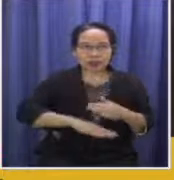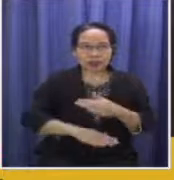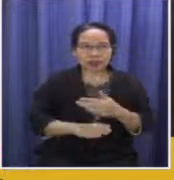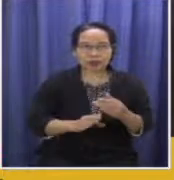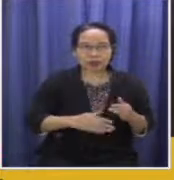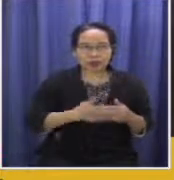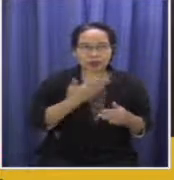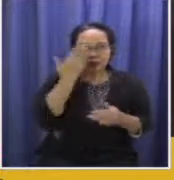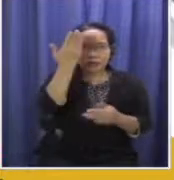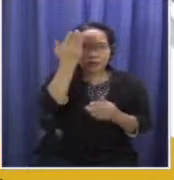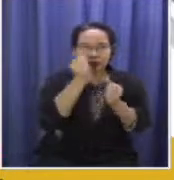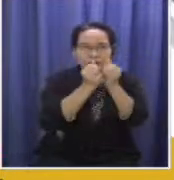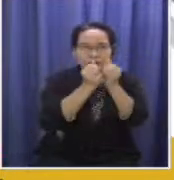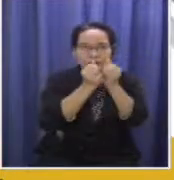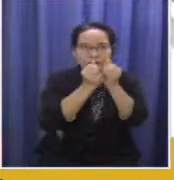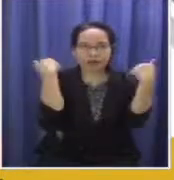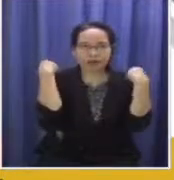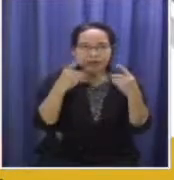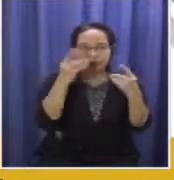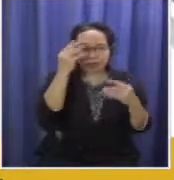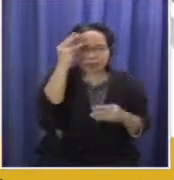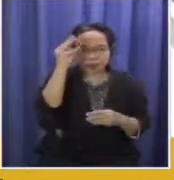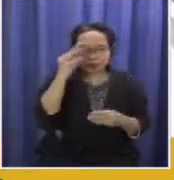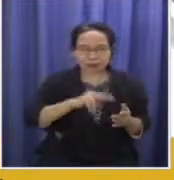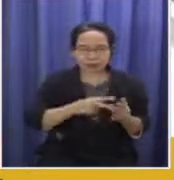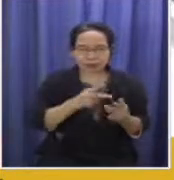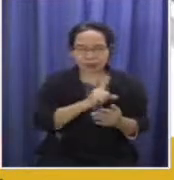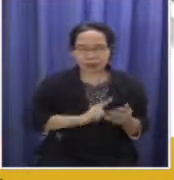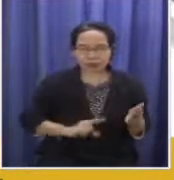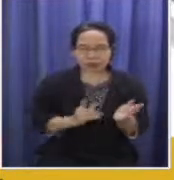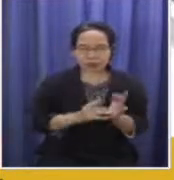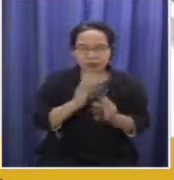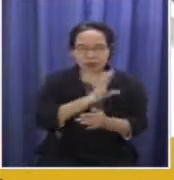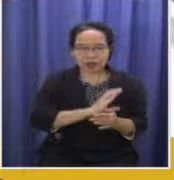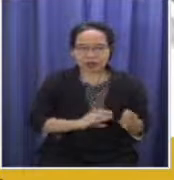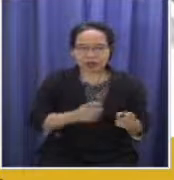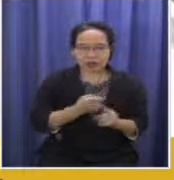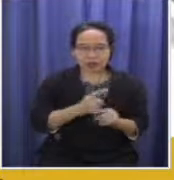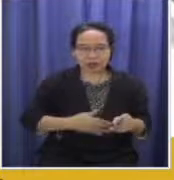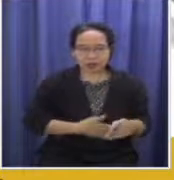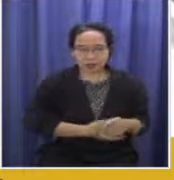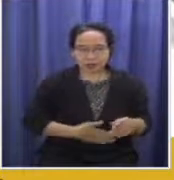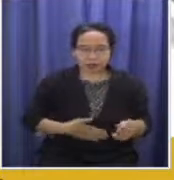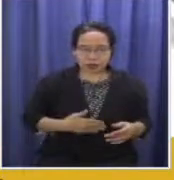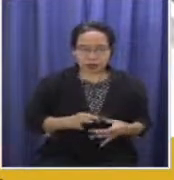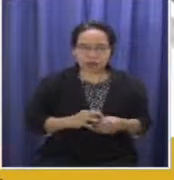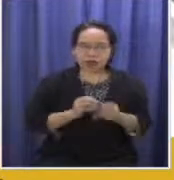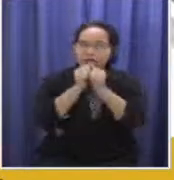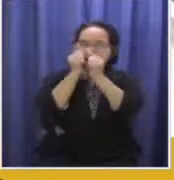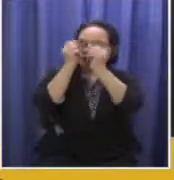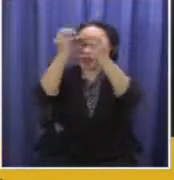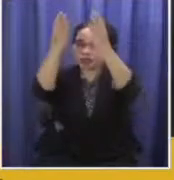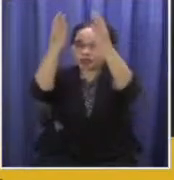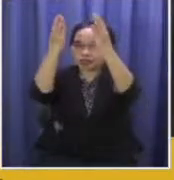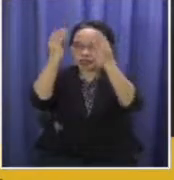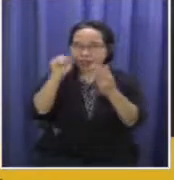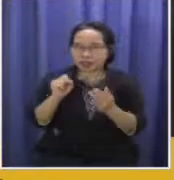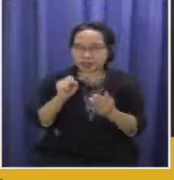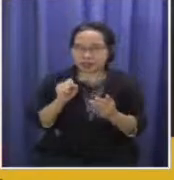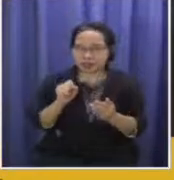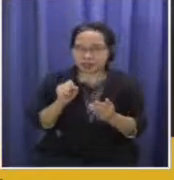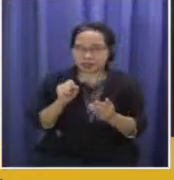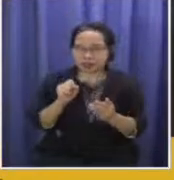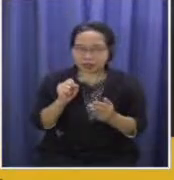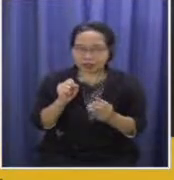छ। Meaning that the Lord Jesus Christ came from the bosom of the Father. यसको अर्थ प्रभु